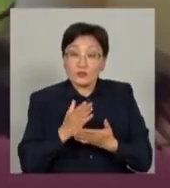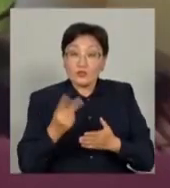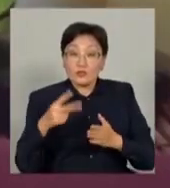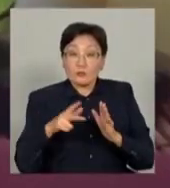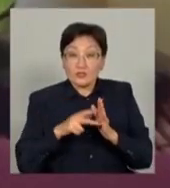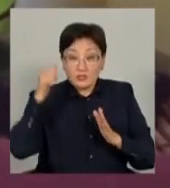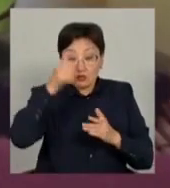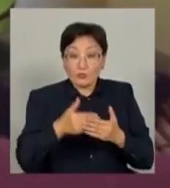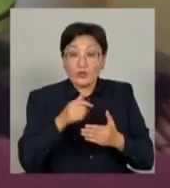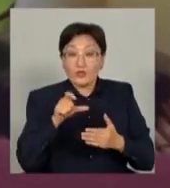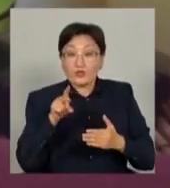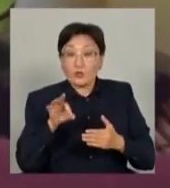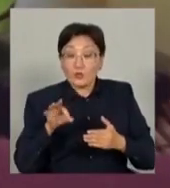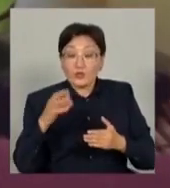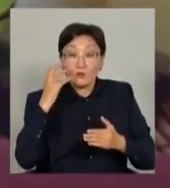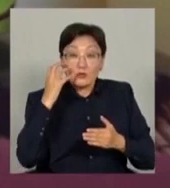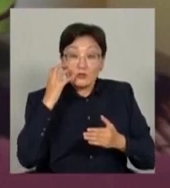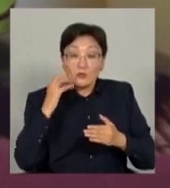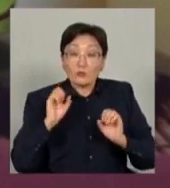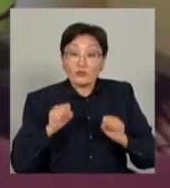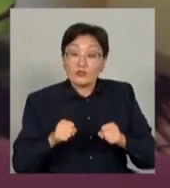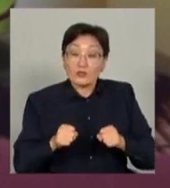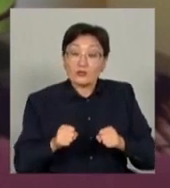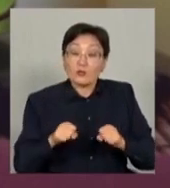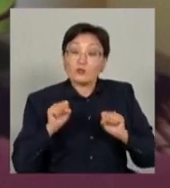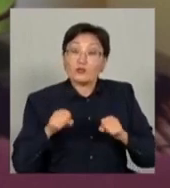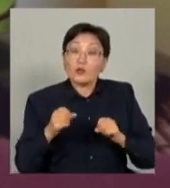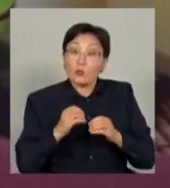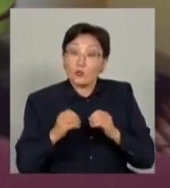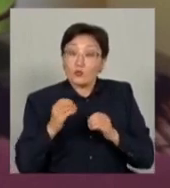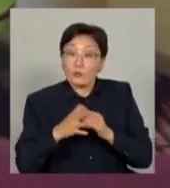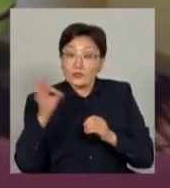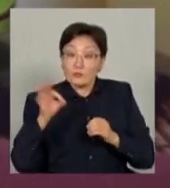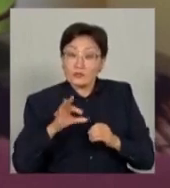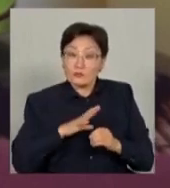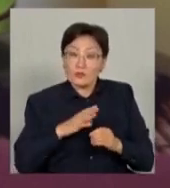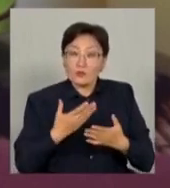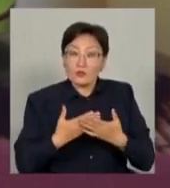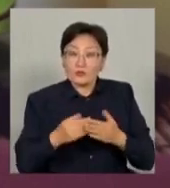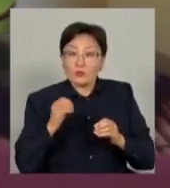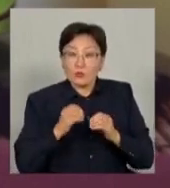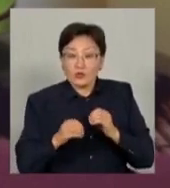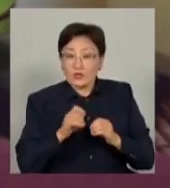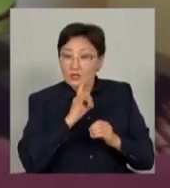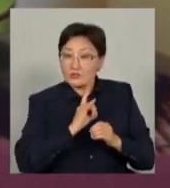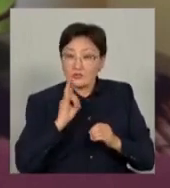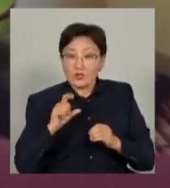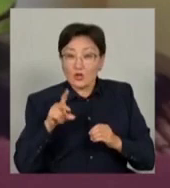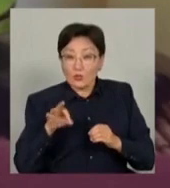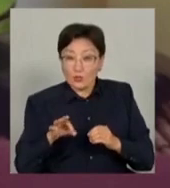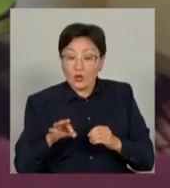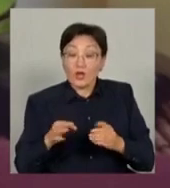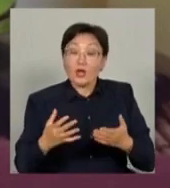жаңағы экодан көтеретін мүмкіндік пайызға шаққанда 10-15 пайыз болатын. Мысалы, 10 әйел экодан өтсе,